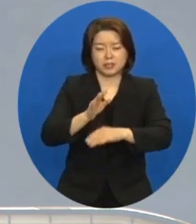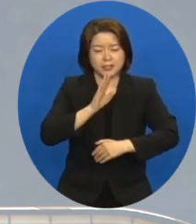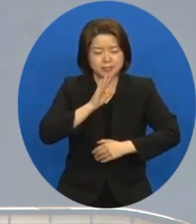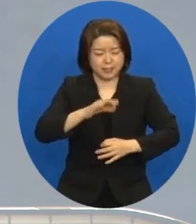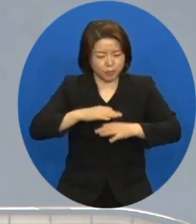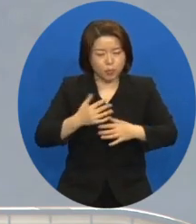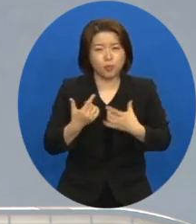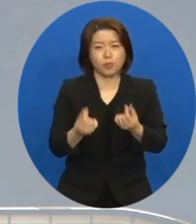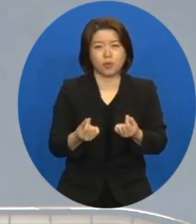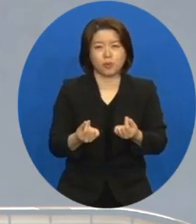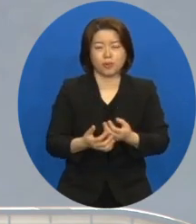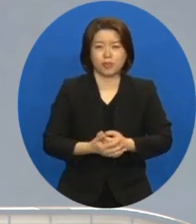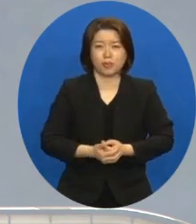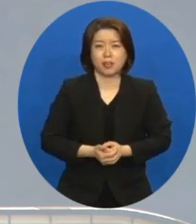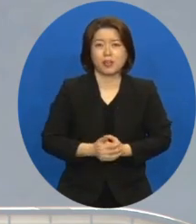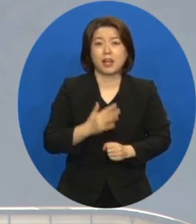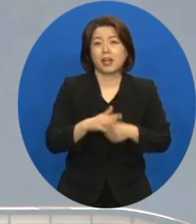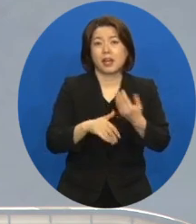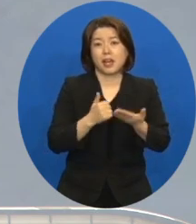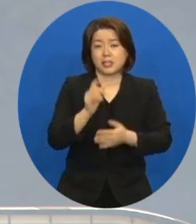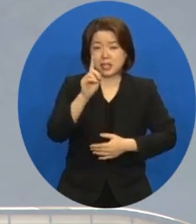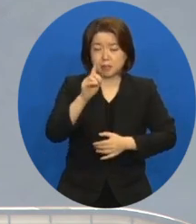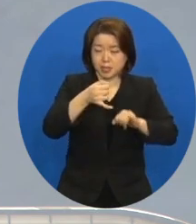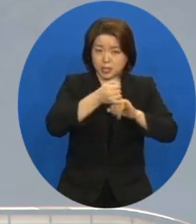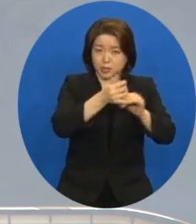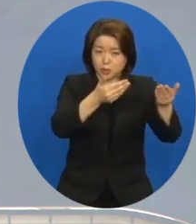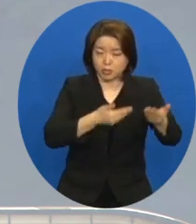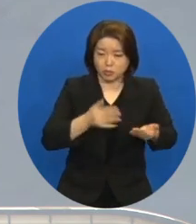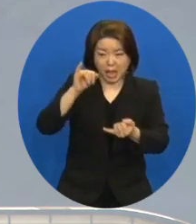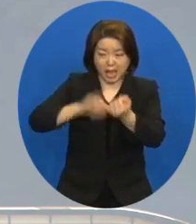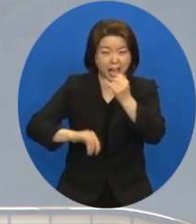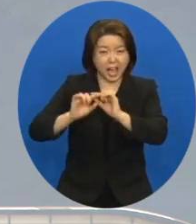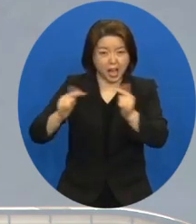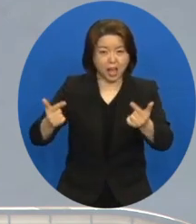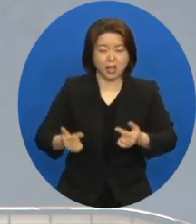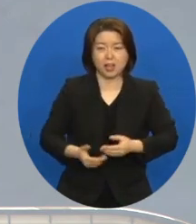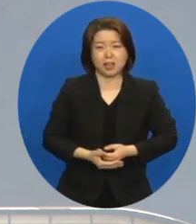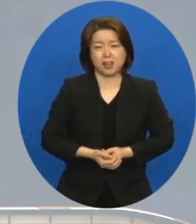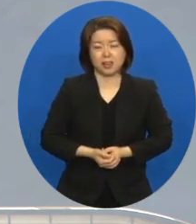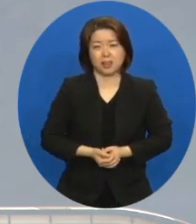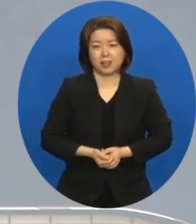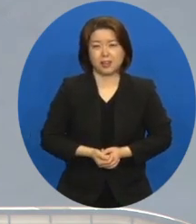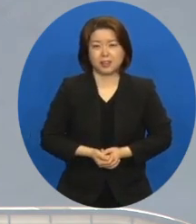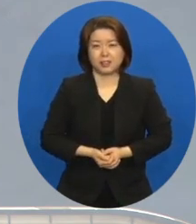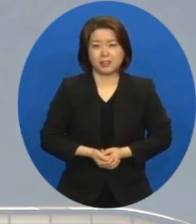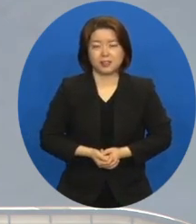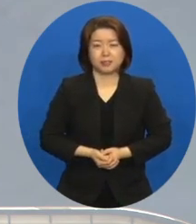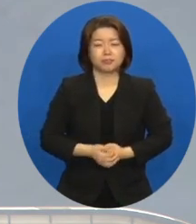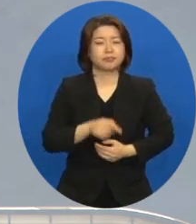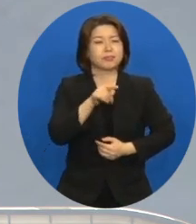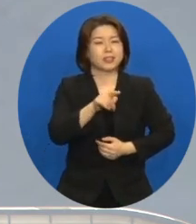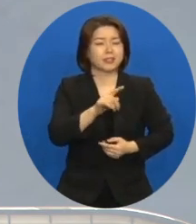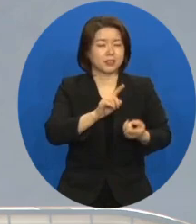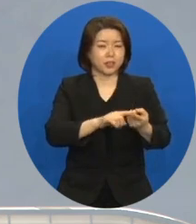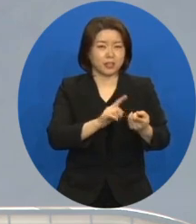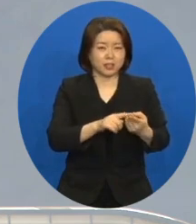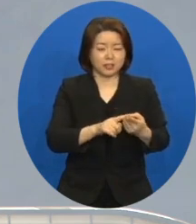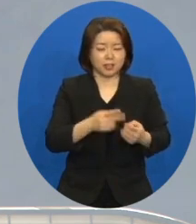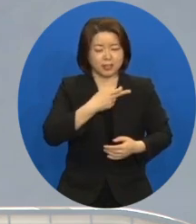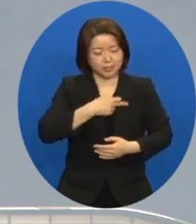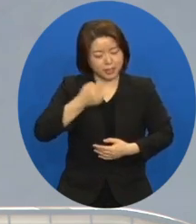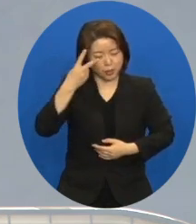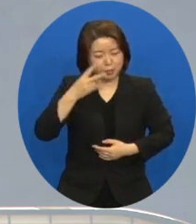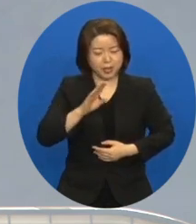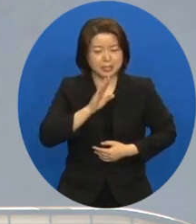놀라워요. 하나님은 한번 약속하시고 어기는 하나님이 아니에요. 그 사실을 사도 바울이